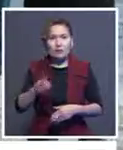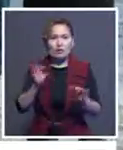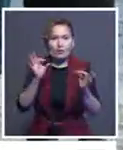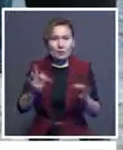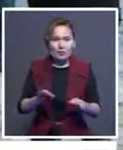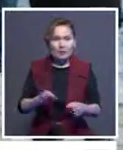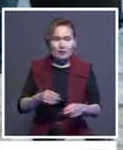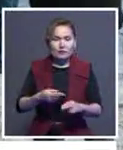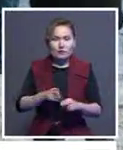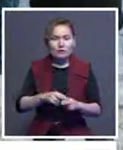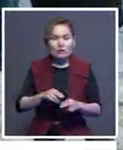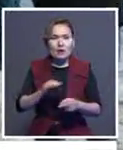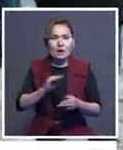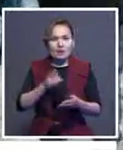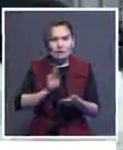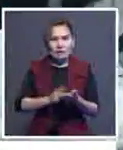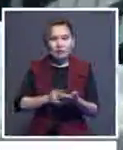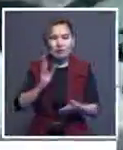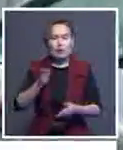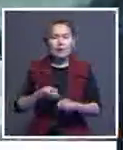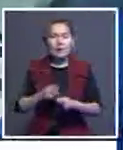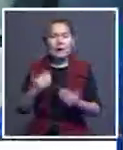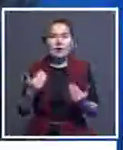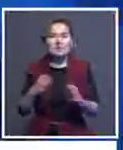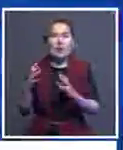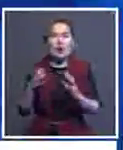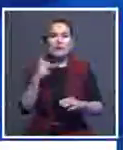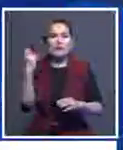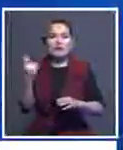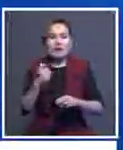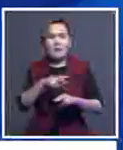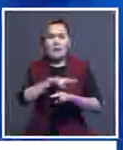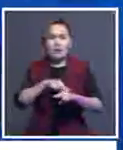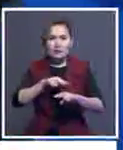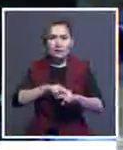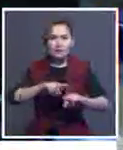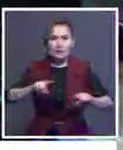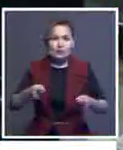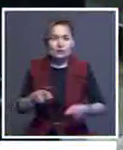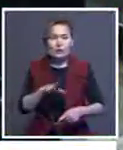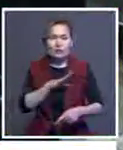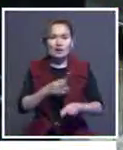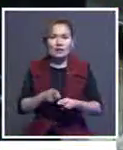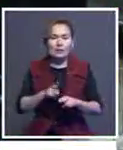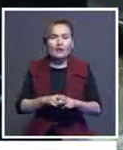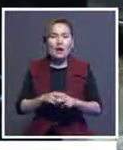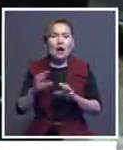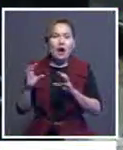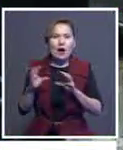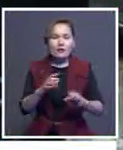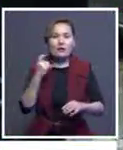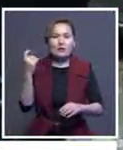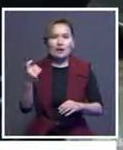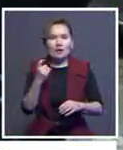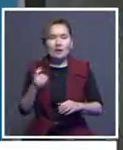Наразылық білдірген бір топ жүргізуші мен автопарктың атқарушы директорын тәртіп сақшылары бөлімге алып кетті. Нәтижесінде автопарк басшылығы